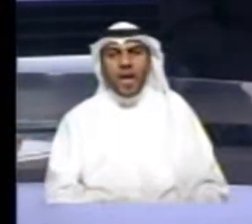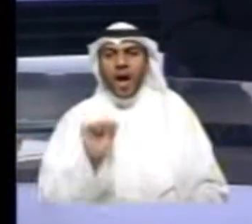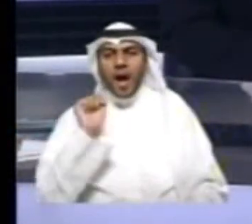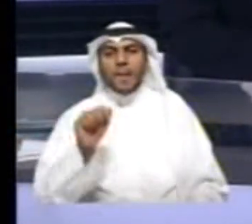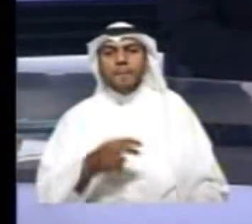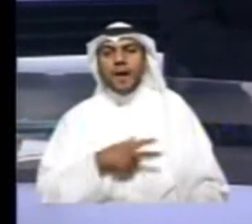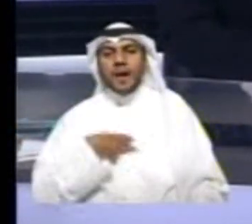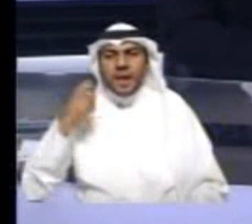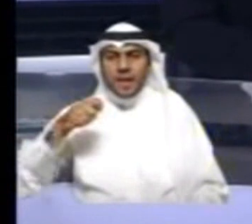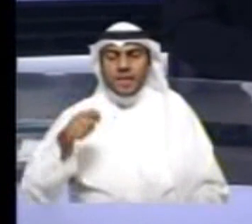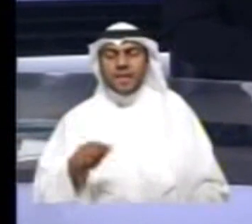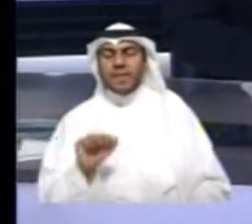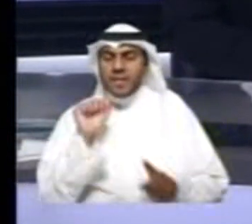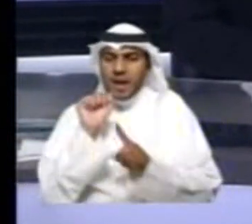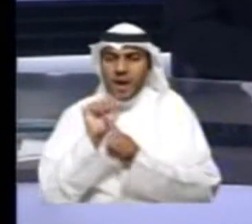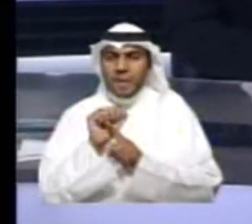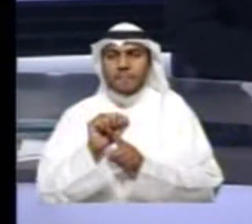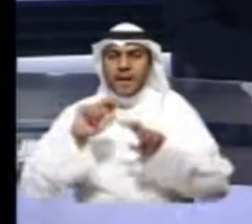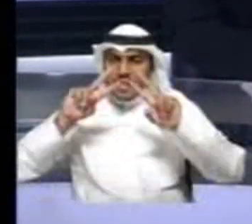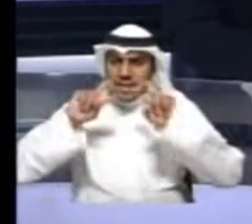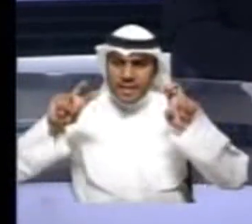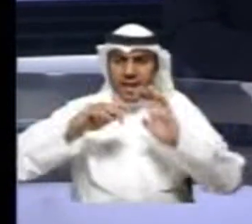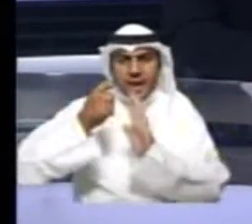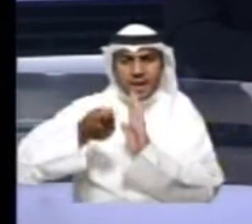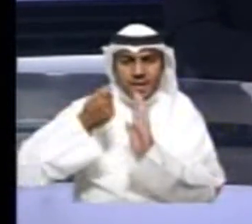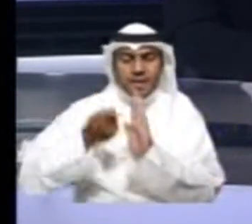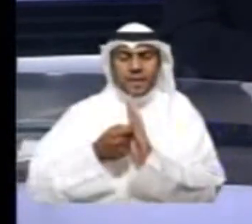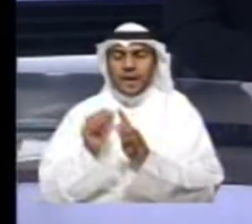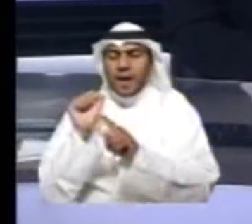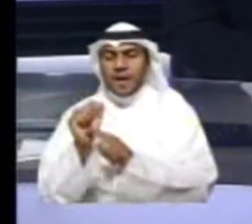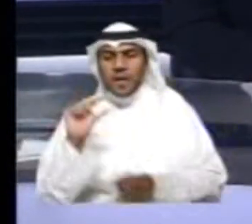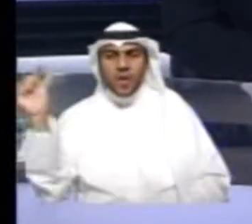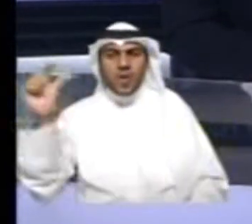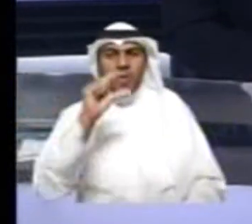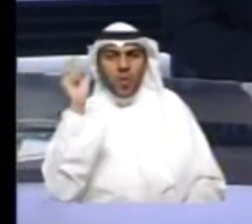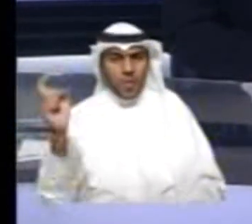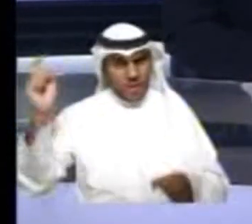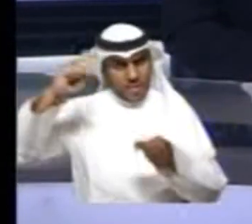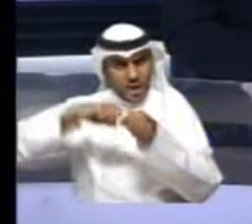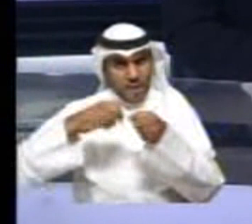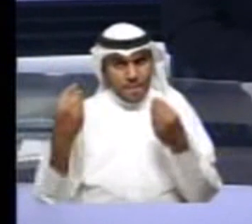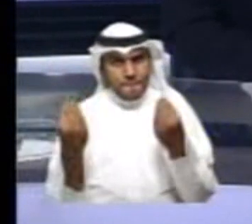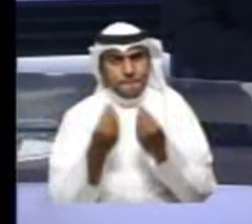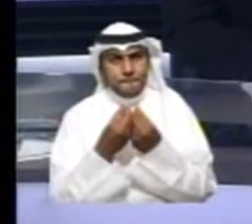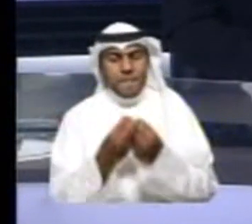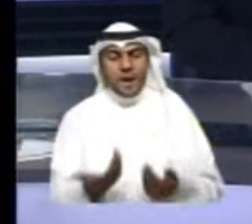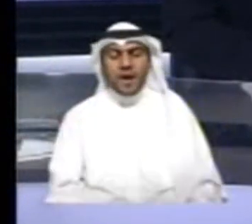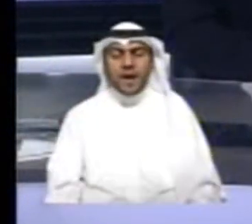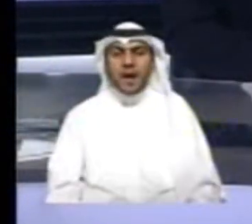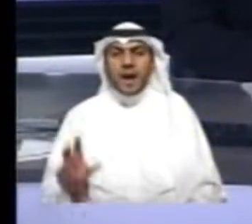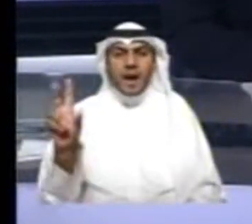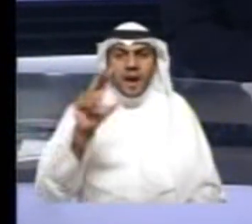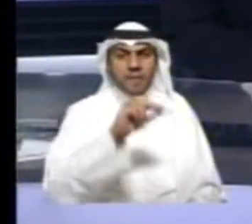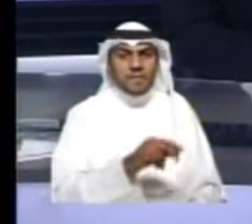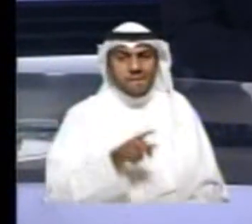التحقيقات السبرانية. نعم، الورشة تأتي في إطار التعاون الدولي لتبادل المعلومات حول جرائم تقنية المعلومات،